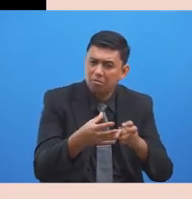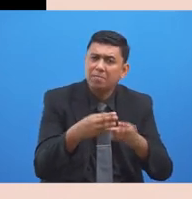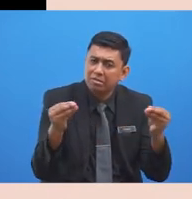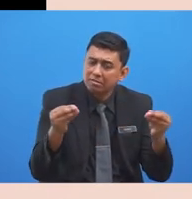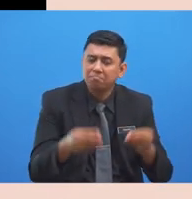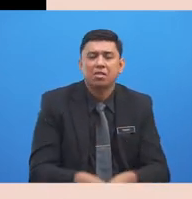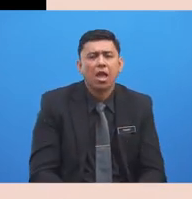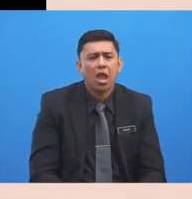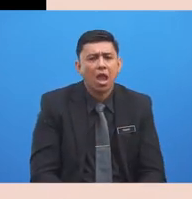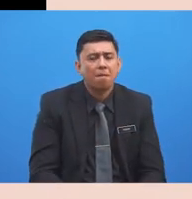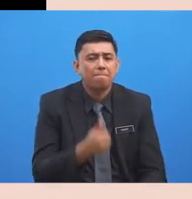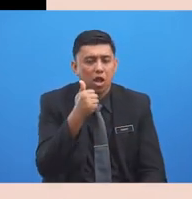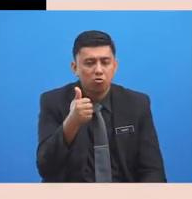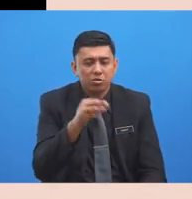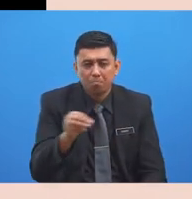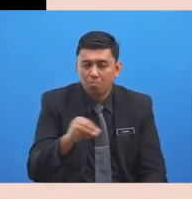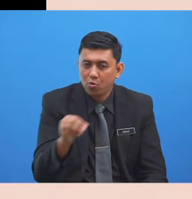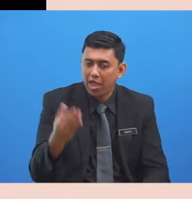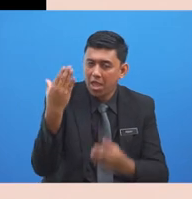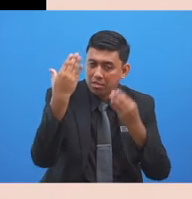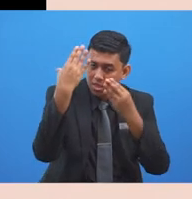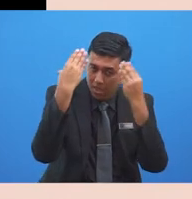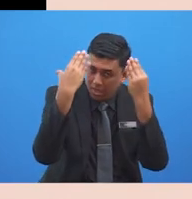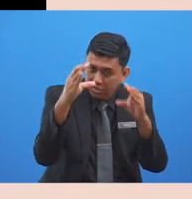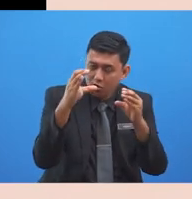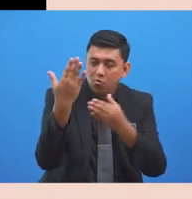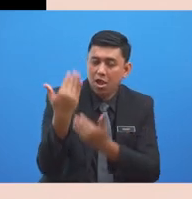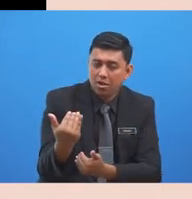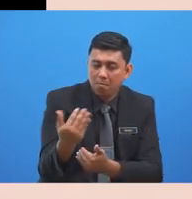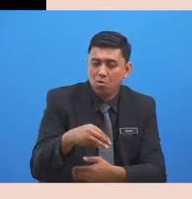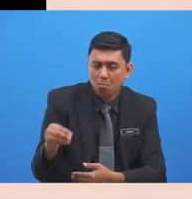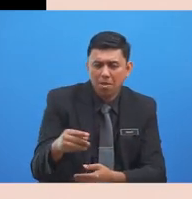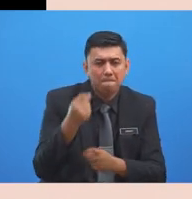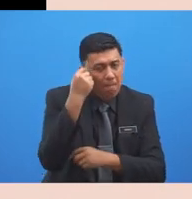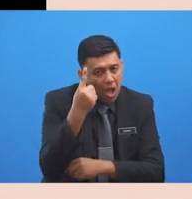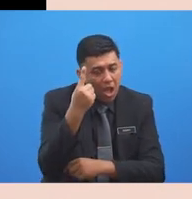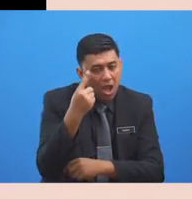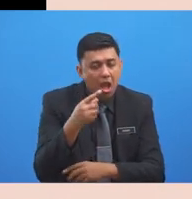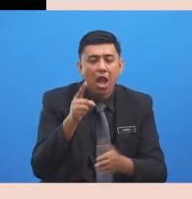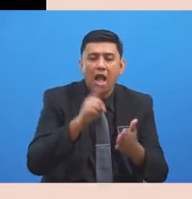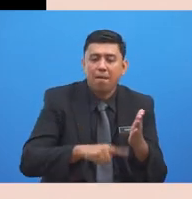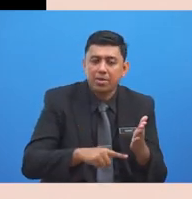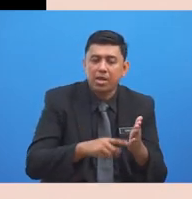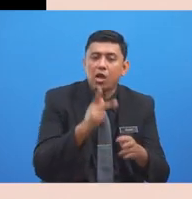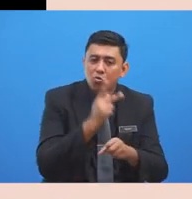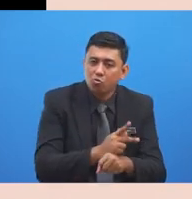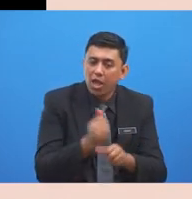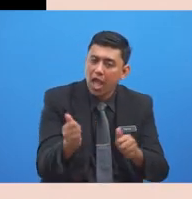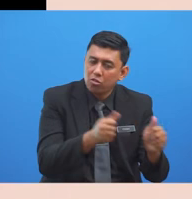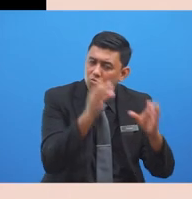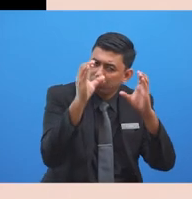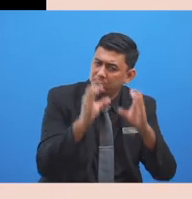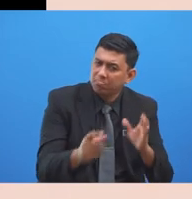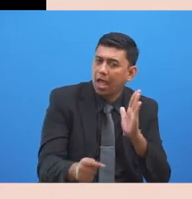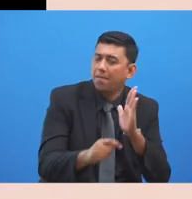tersebut? Bagus murid-murid. Cikgu harap murid-murid dapat memahami apakah kod atau cara yang